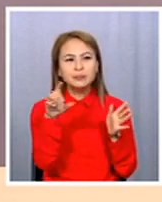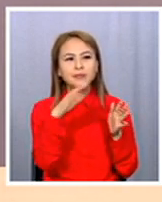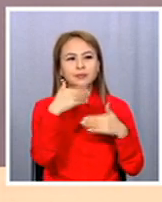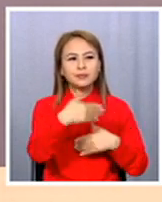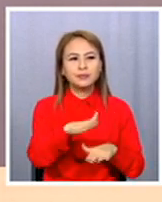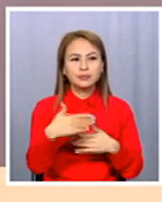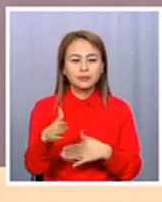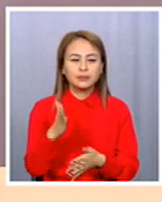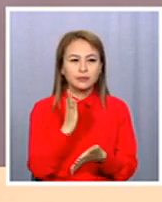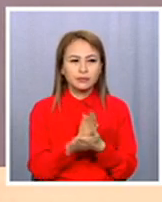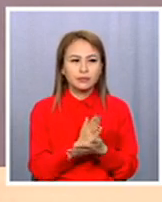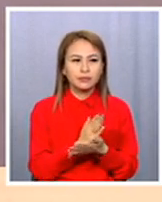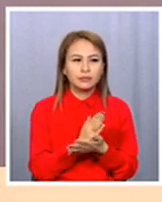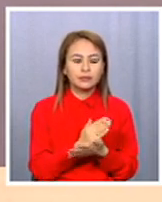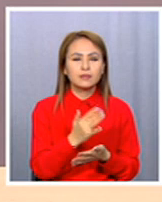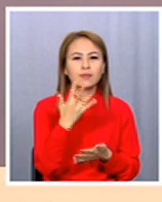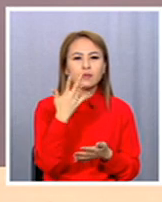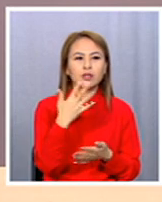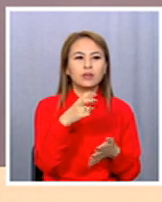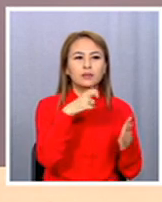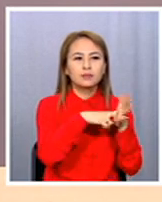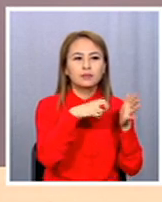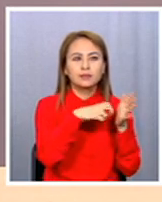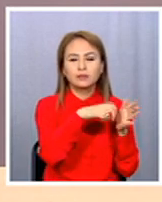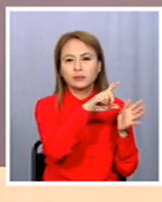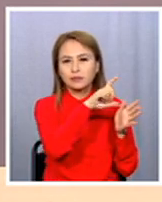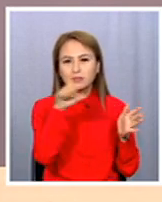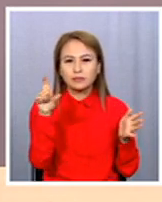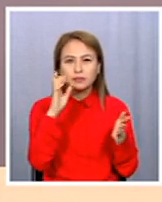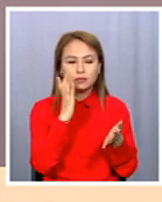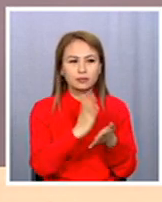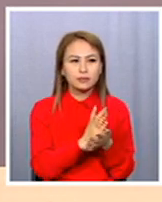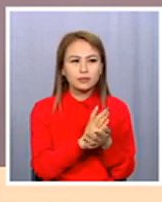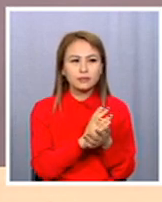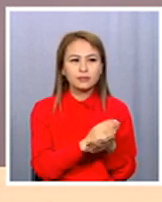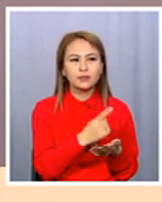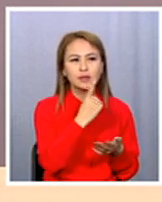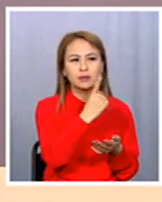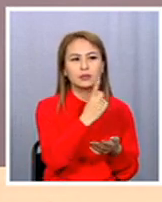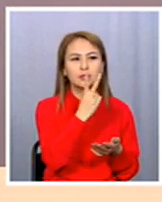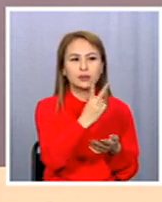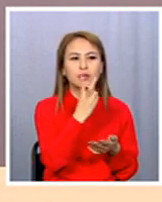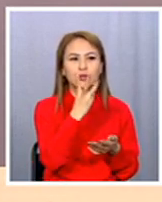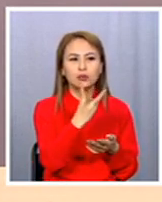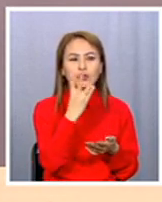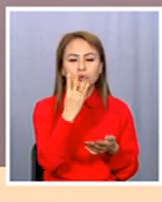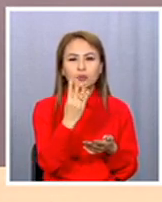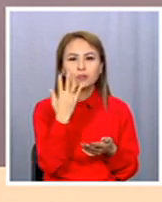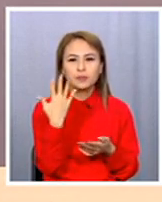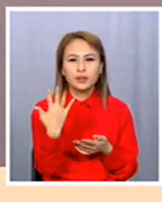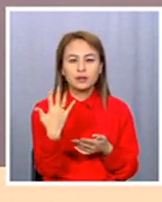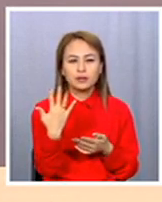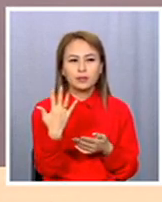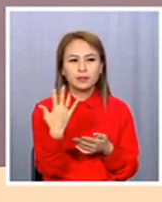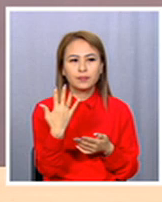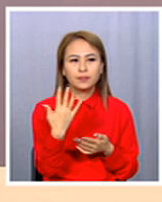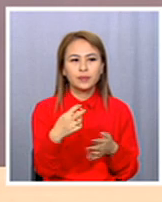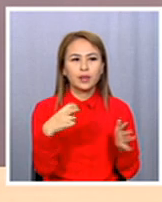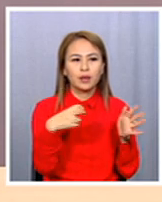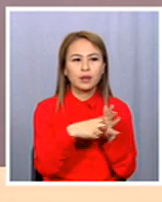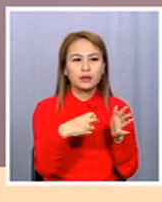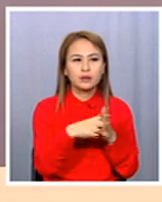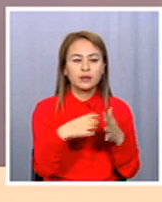берілген. Неше ашық хат бар? Бірге санайық. 1, 2, 3, 4, 5. Хаттың